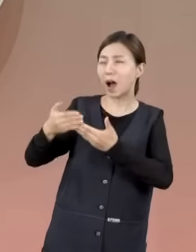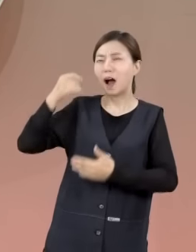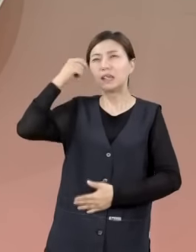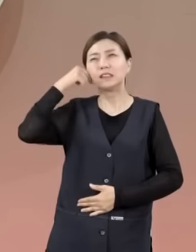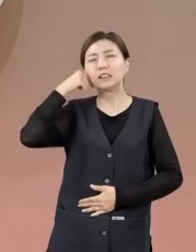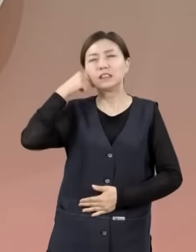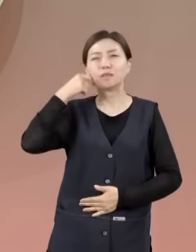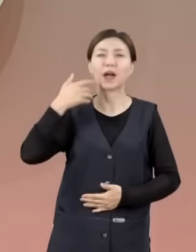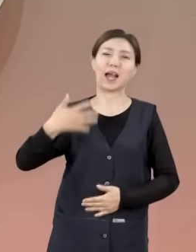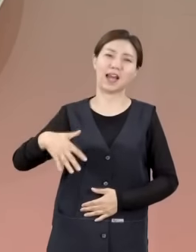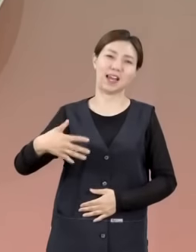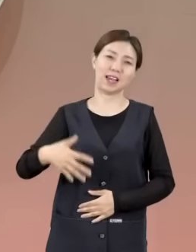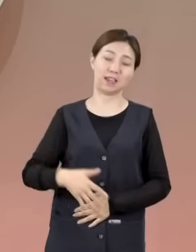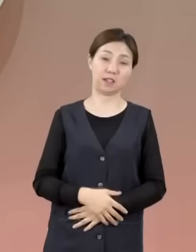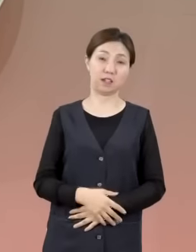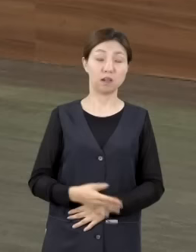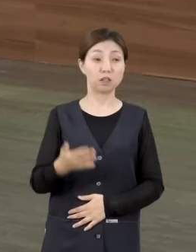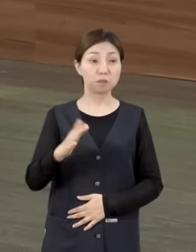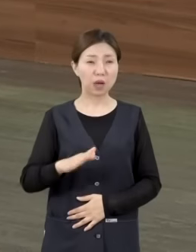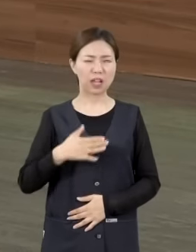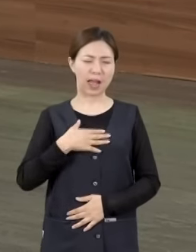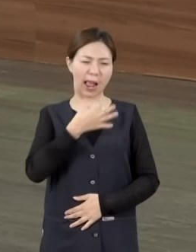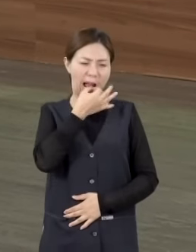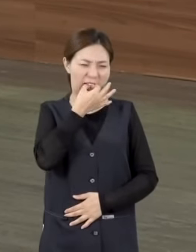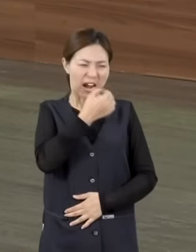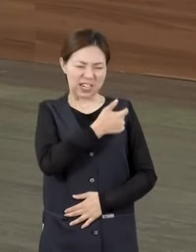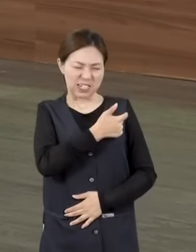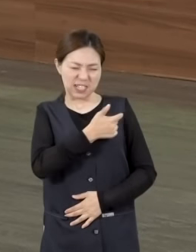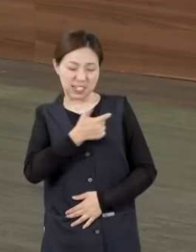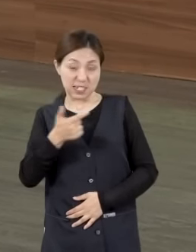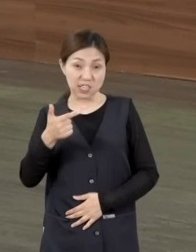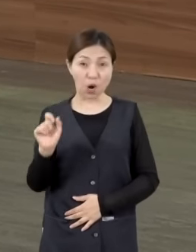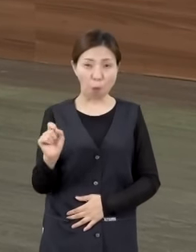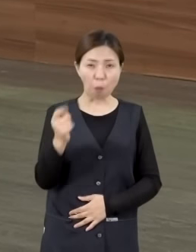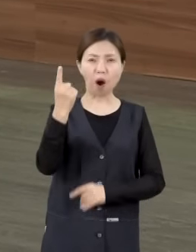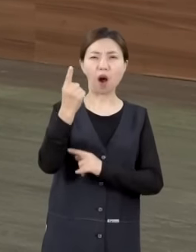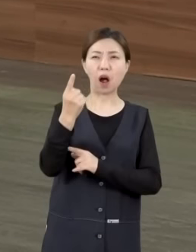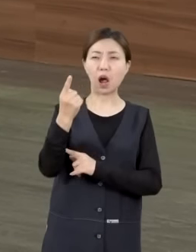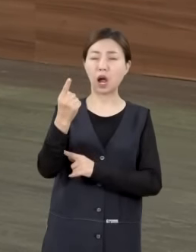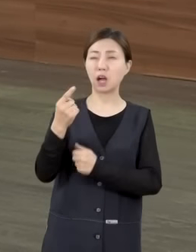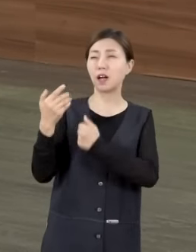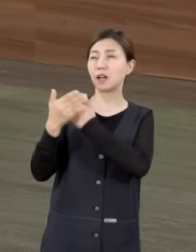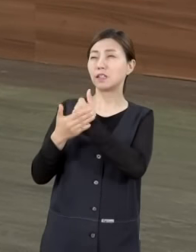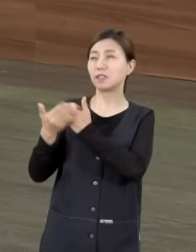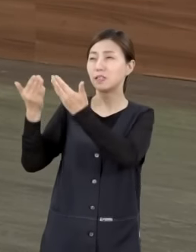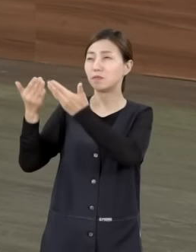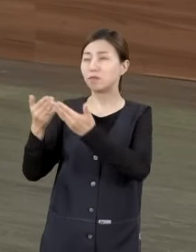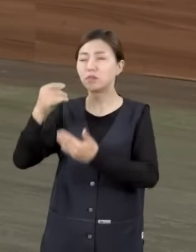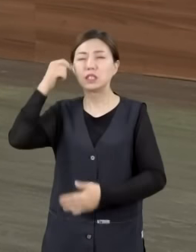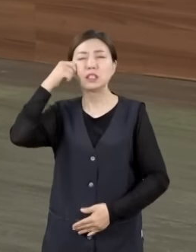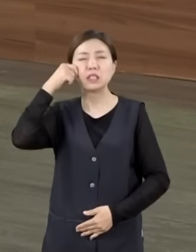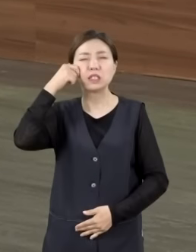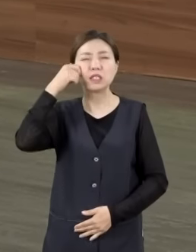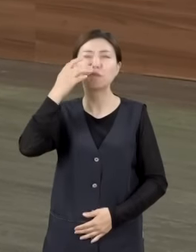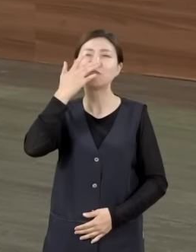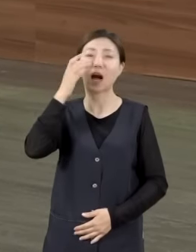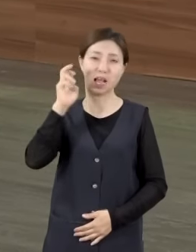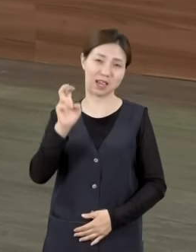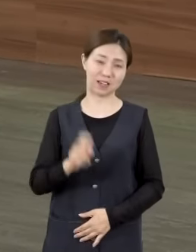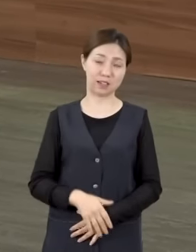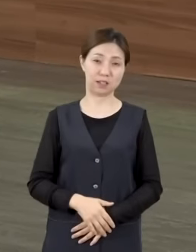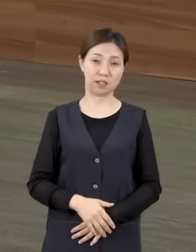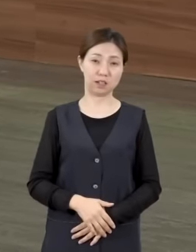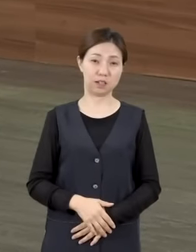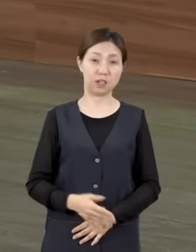체험은 없었습니다 그러나 저의 욕심에 가려져 보지 못하는